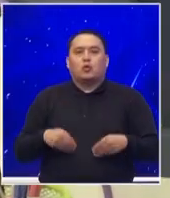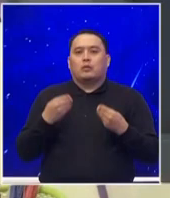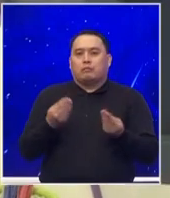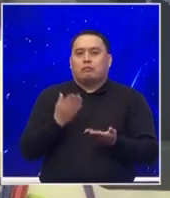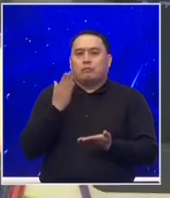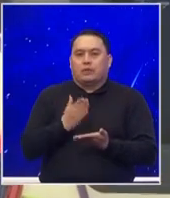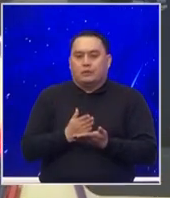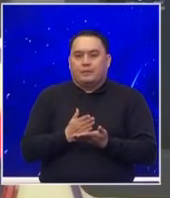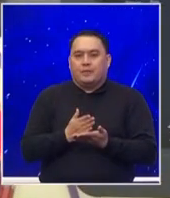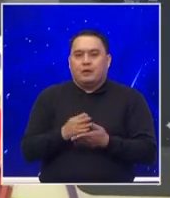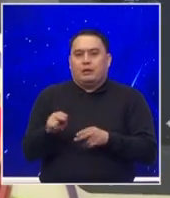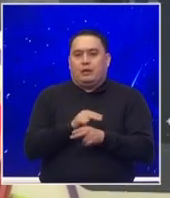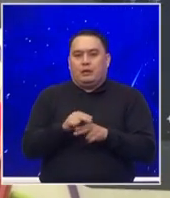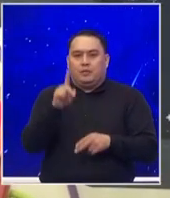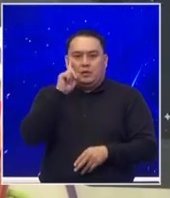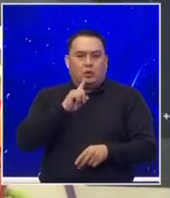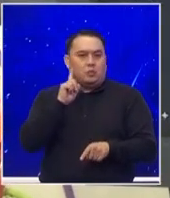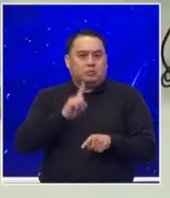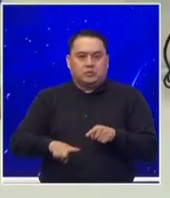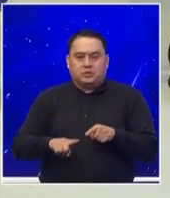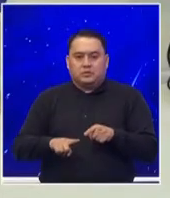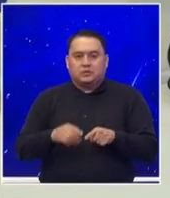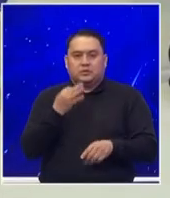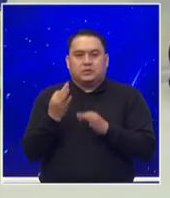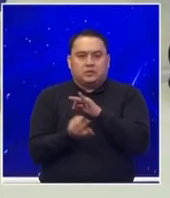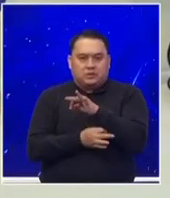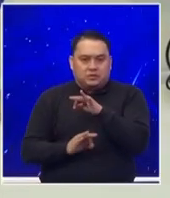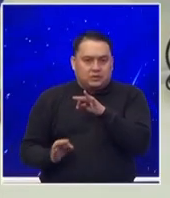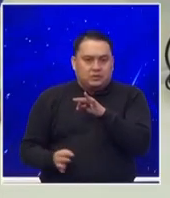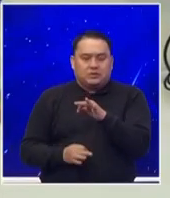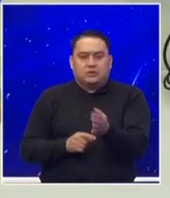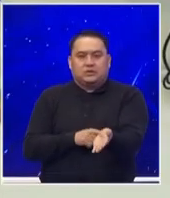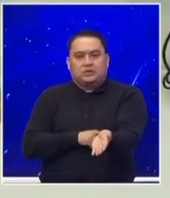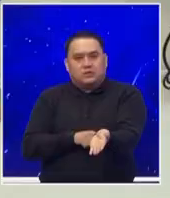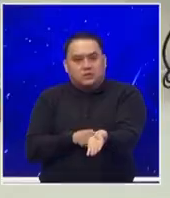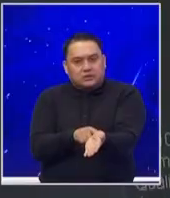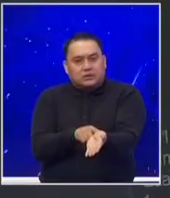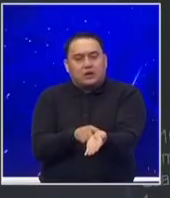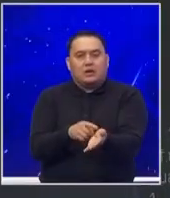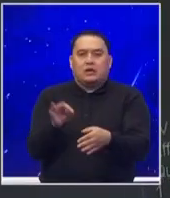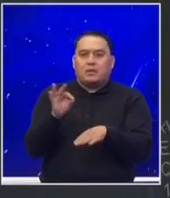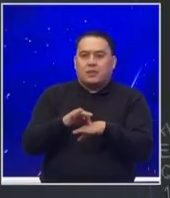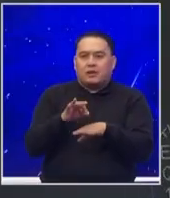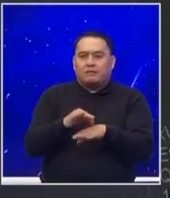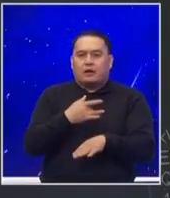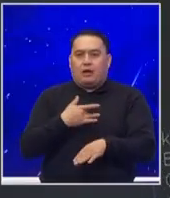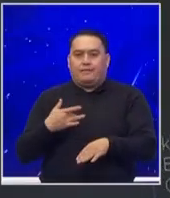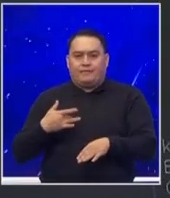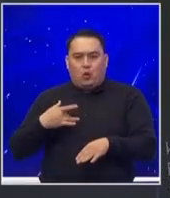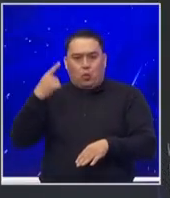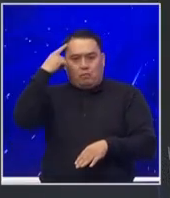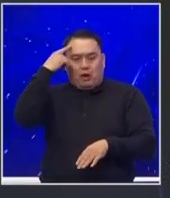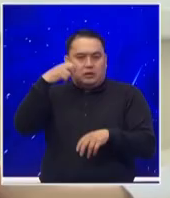кейін жасалған емде қонымды дейді мамандар. Мұнда ішек, кеуде қуысы, тамыр, жүрек қан тамыры, онкологиялық аурулар мен ми